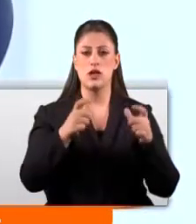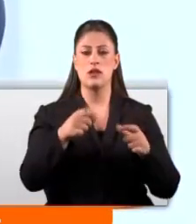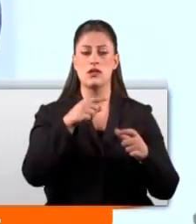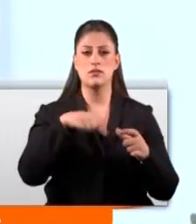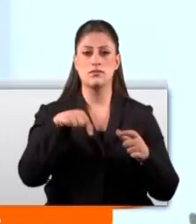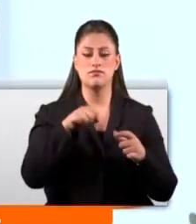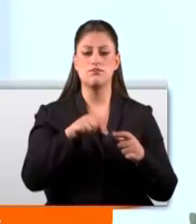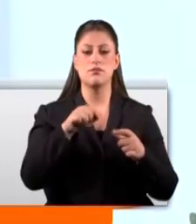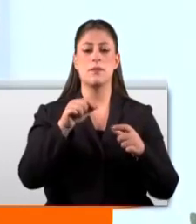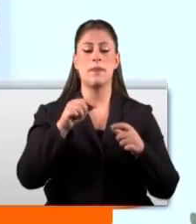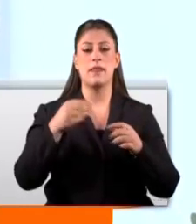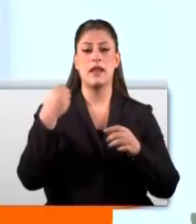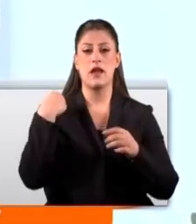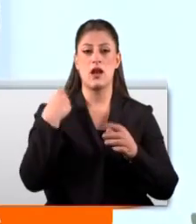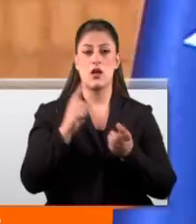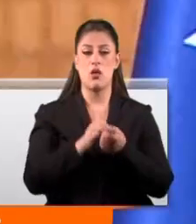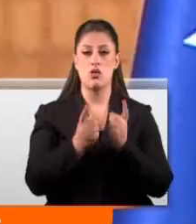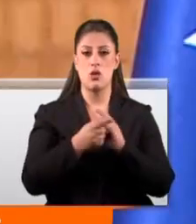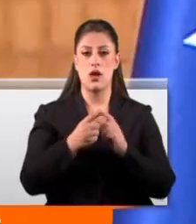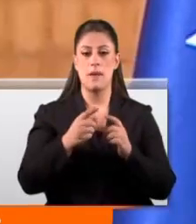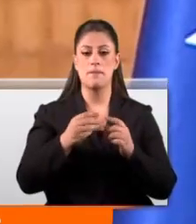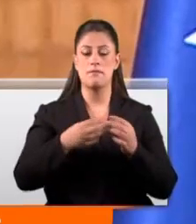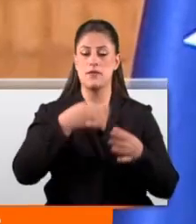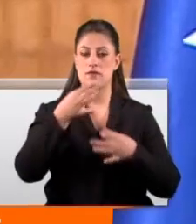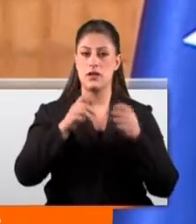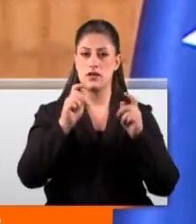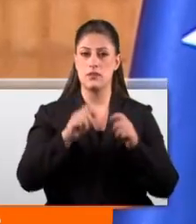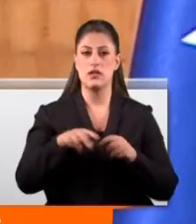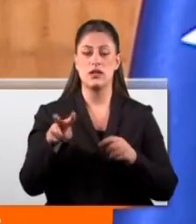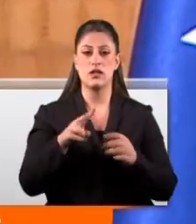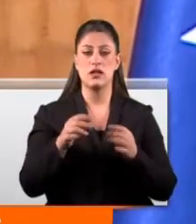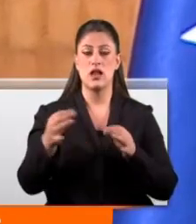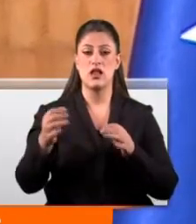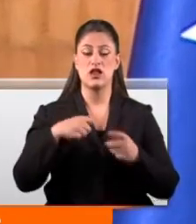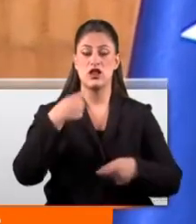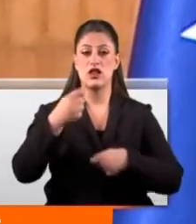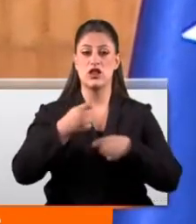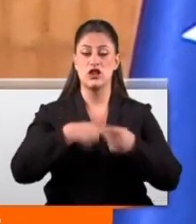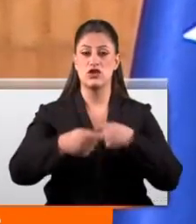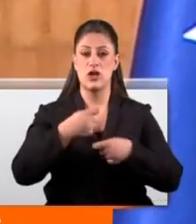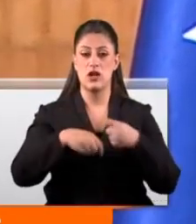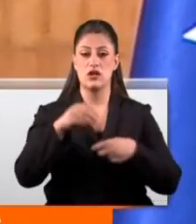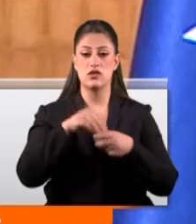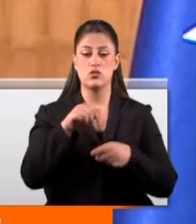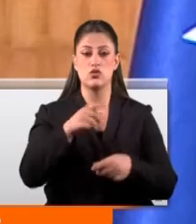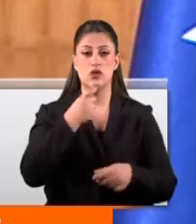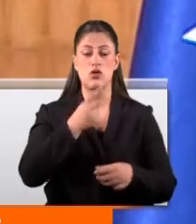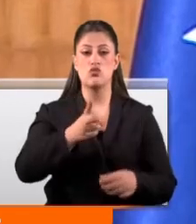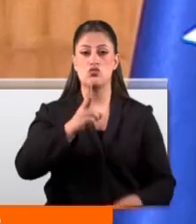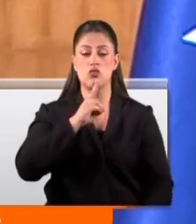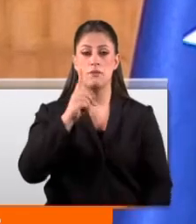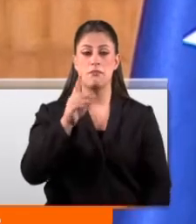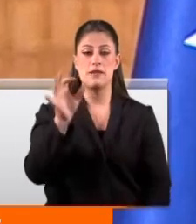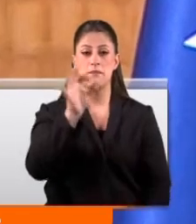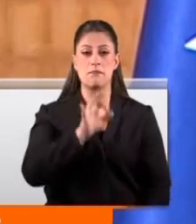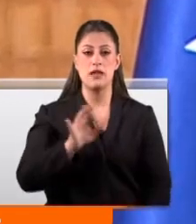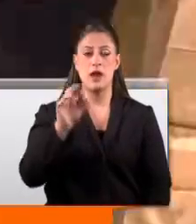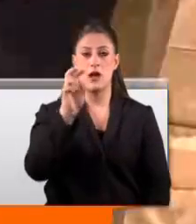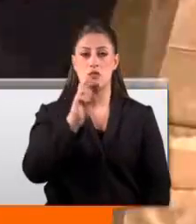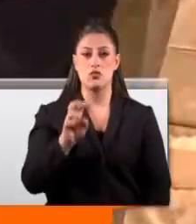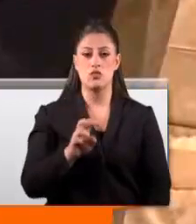yeni dönemin ipuçlarını da verdi. İkili ticaret hacminin bu senenin sonunda 1 milyar